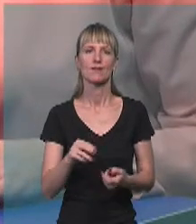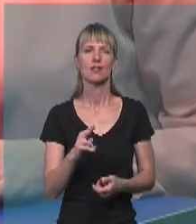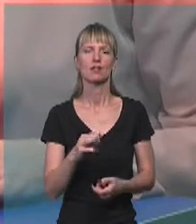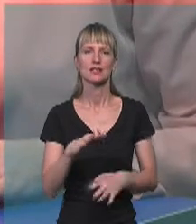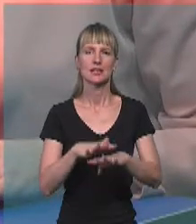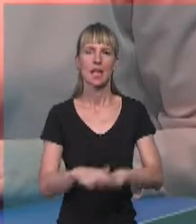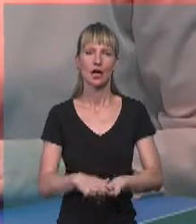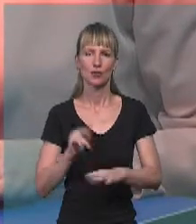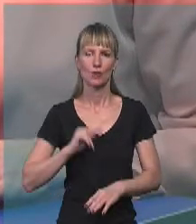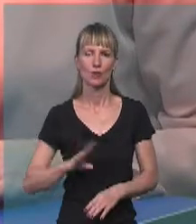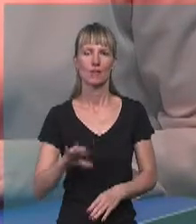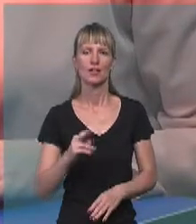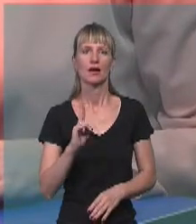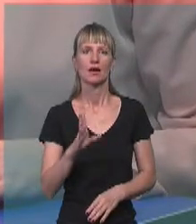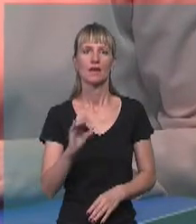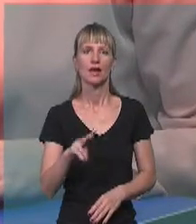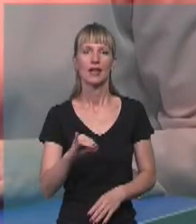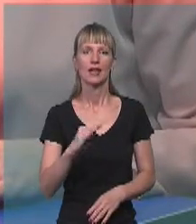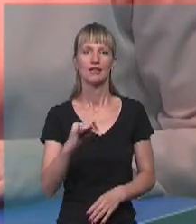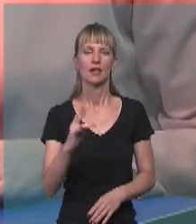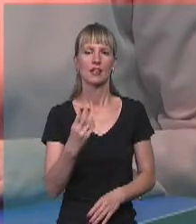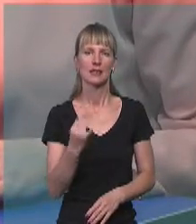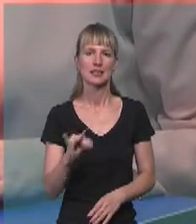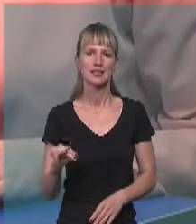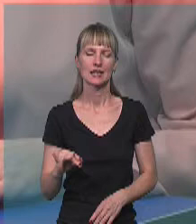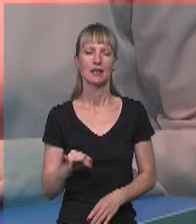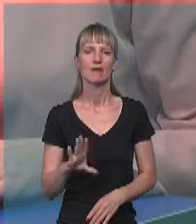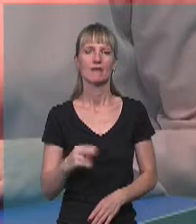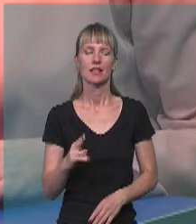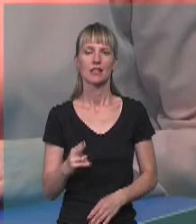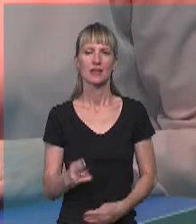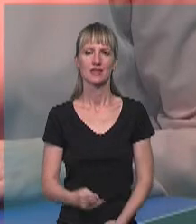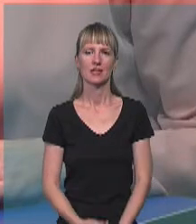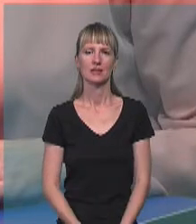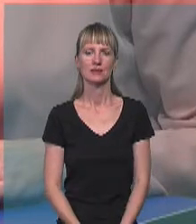Від стажу роботи, від кваліфікації, від